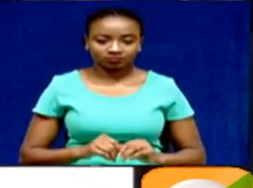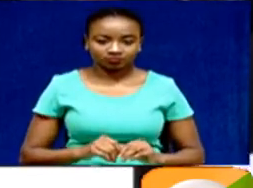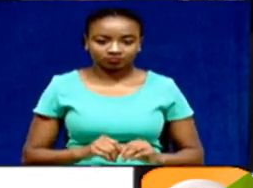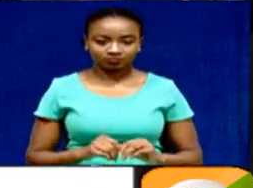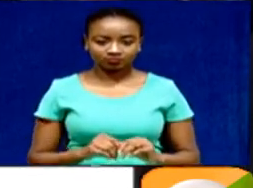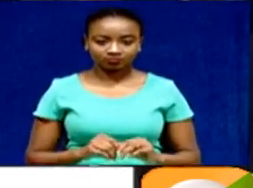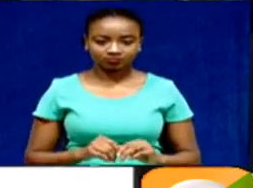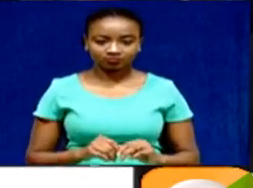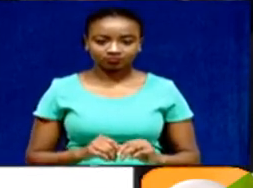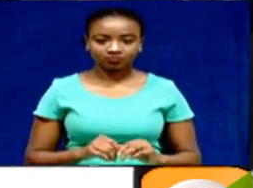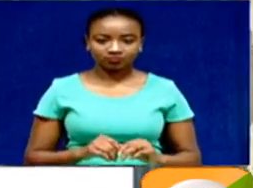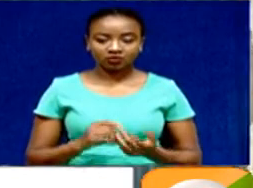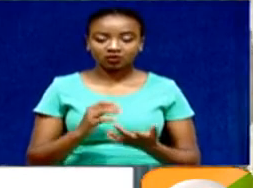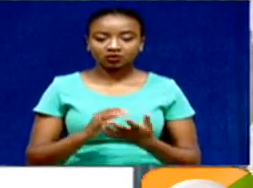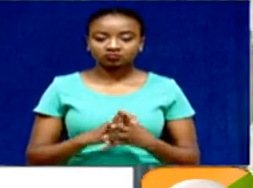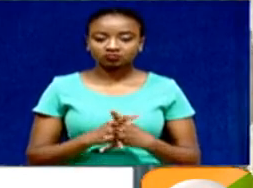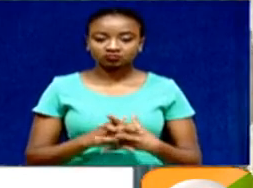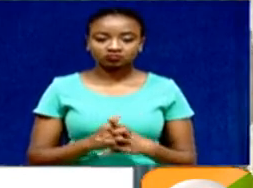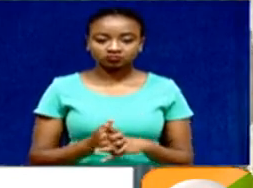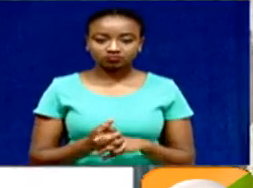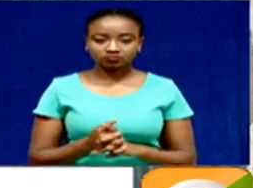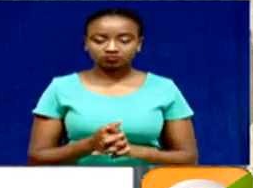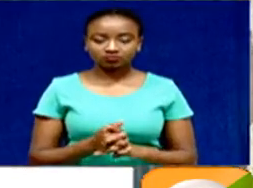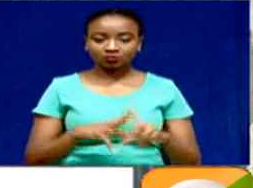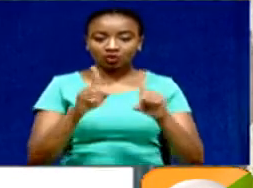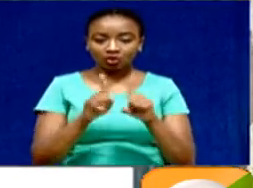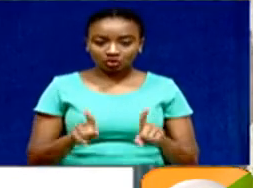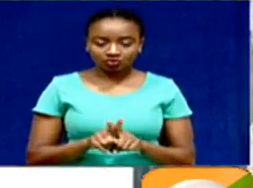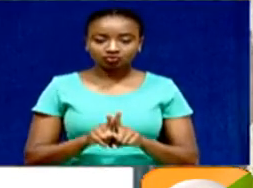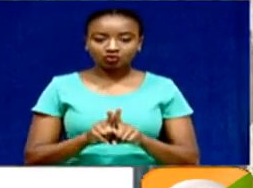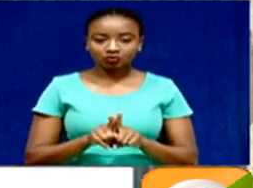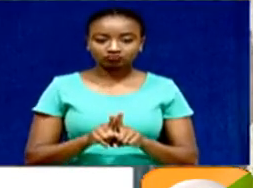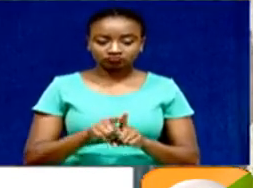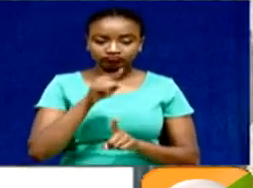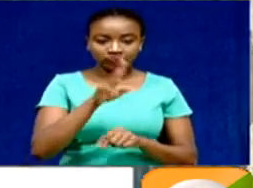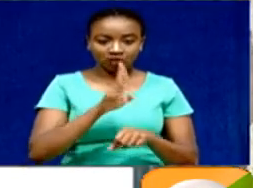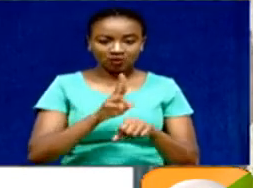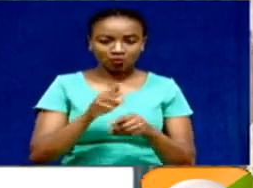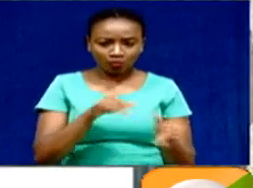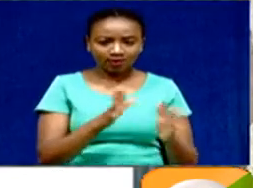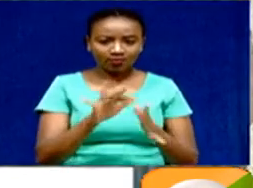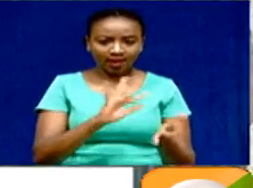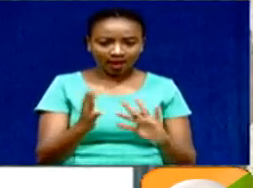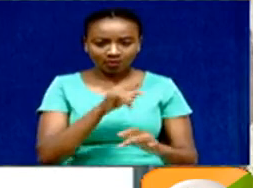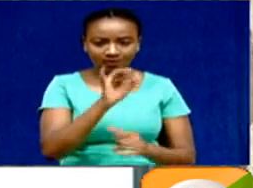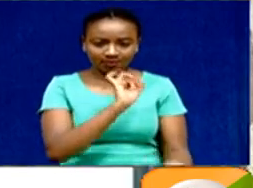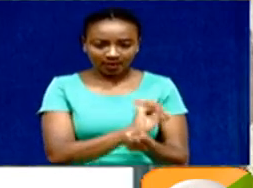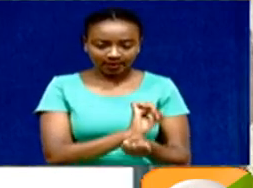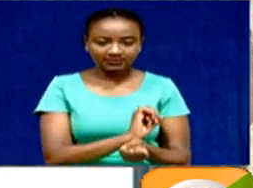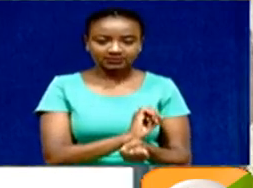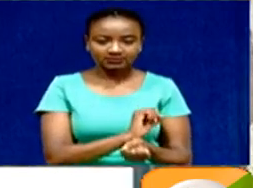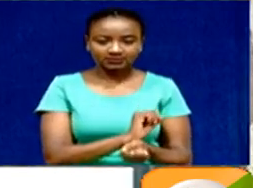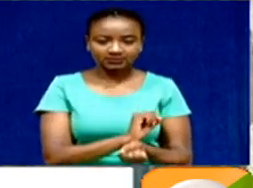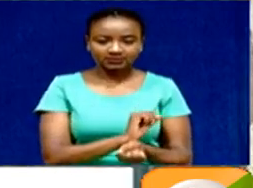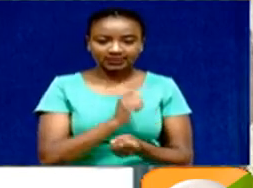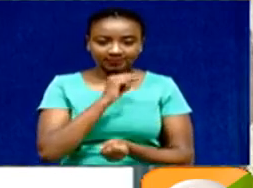interference, which I've demonstrated is real. The unjustifiable and unlawful use of arrest as a starting point